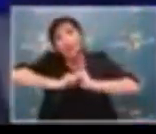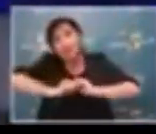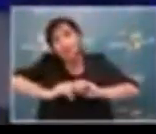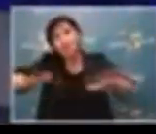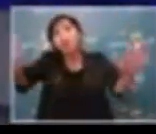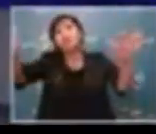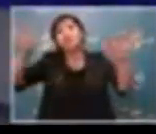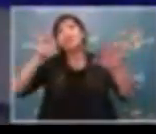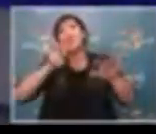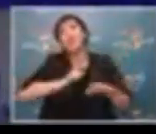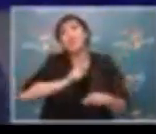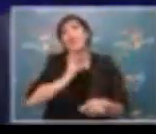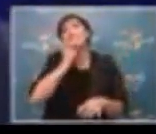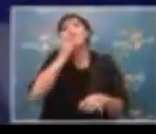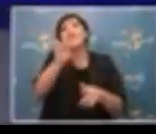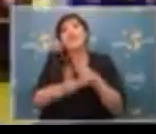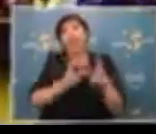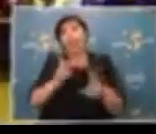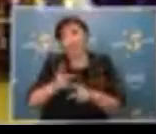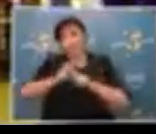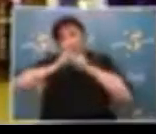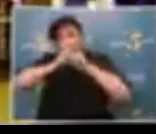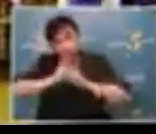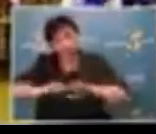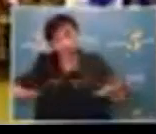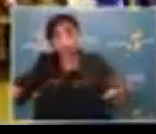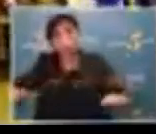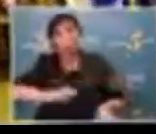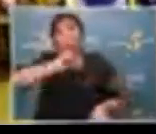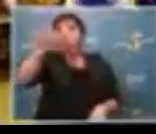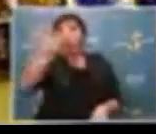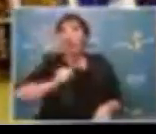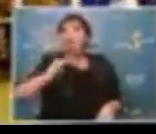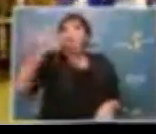verbo. Spargete il verbo.